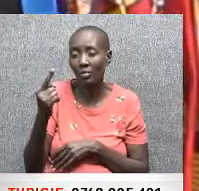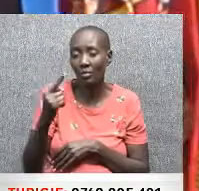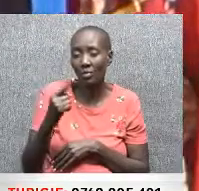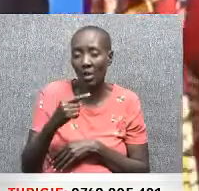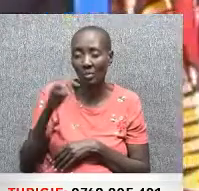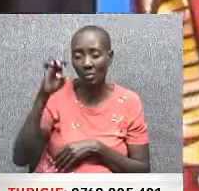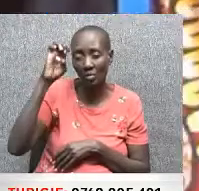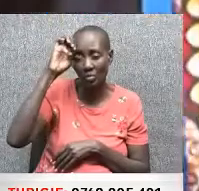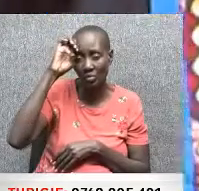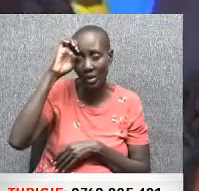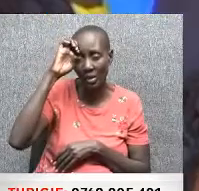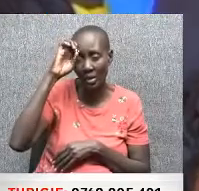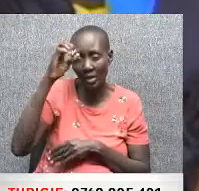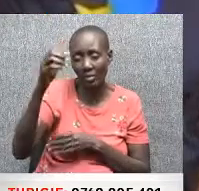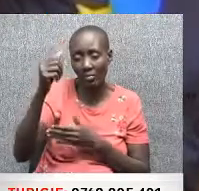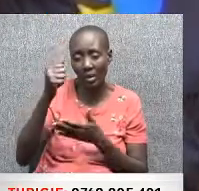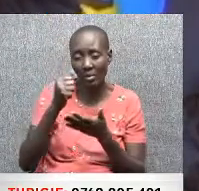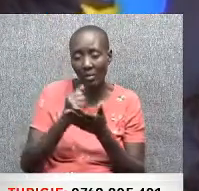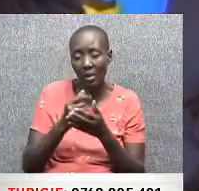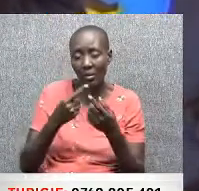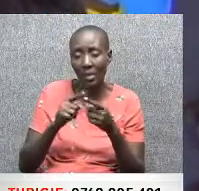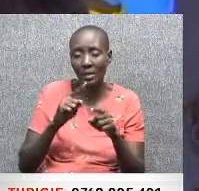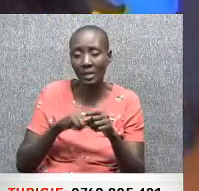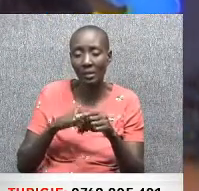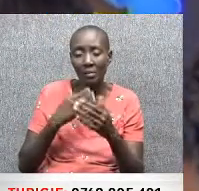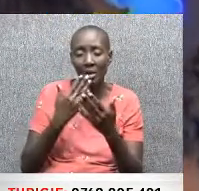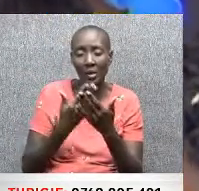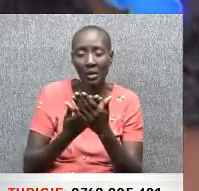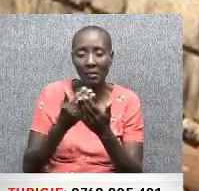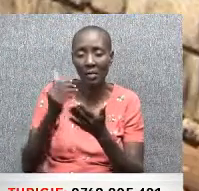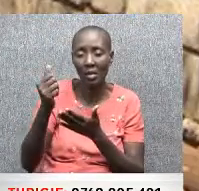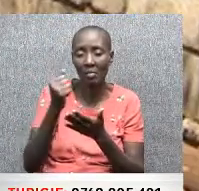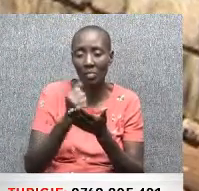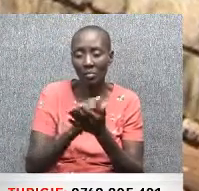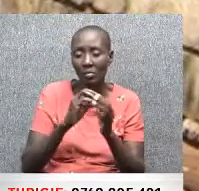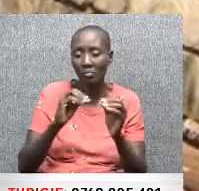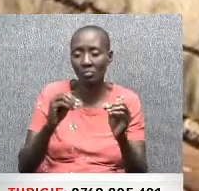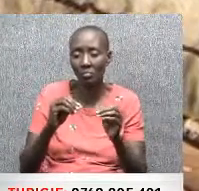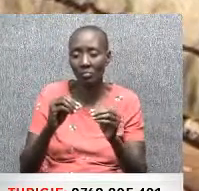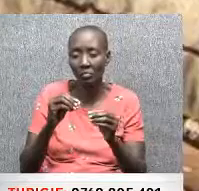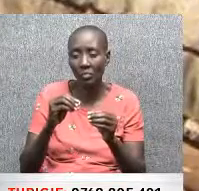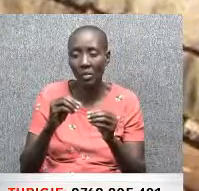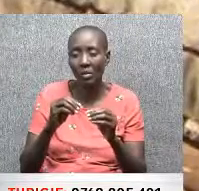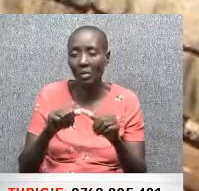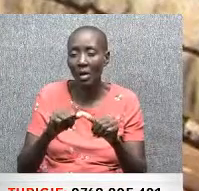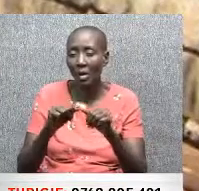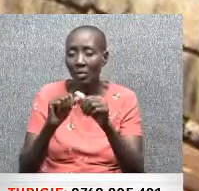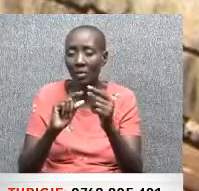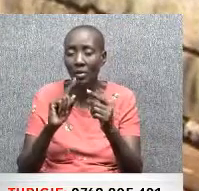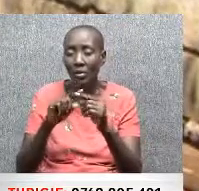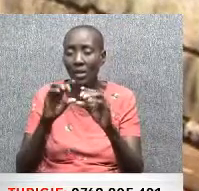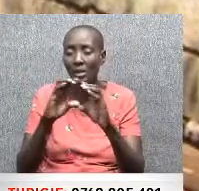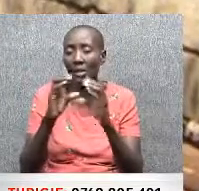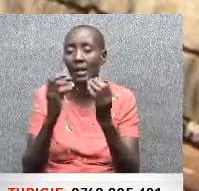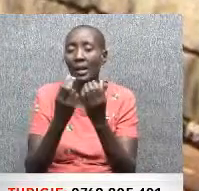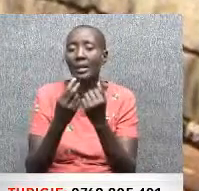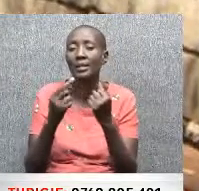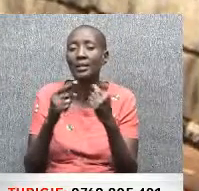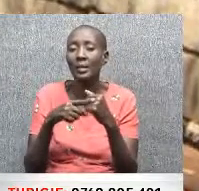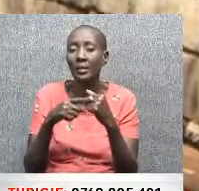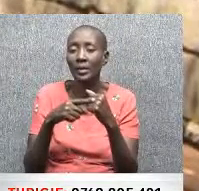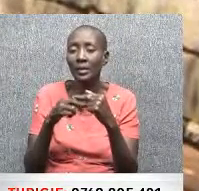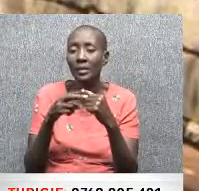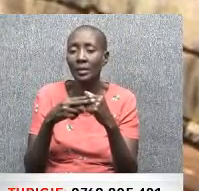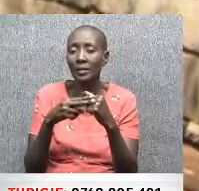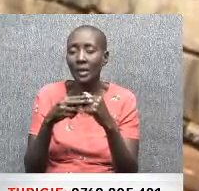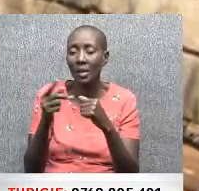ajira, lakini walipofika hawakupata ajira na maisha ikawa magumu. Nilisoma mpaka standard 7. Nilifika Eldoret